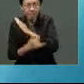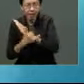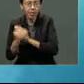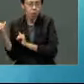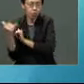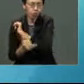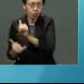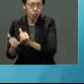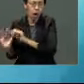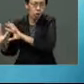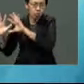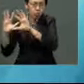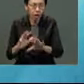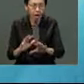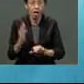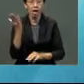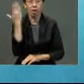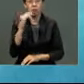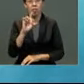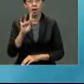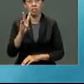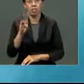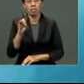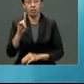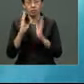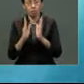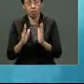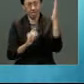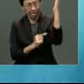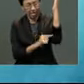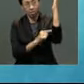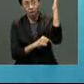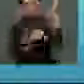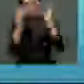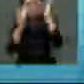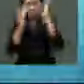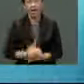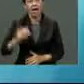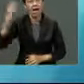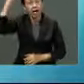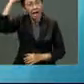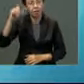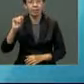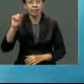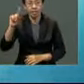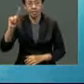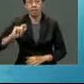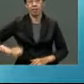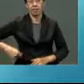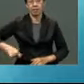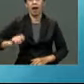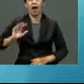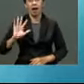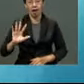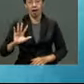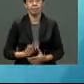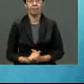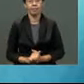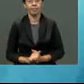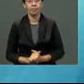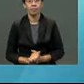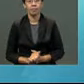เมื่อวานนี้กลับมา171คนนะครับทางผ่านทางมาเลลาว21และกัมพูชาอีก5นะครับก็นำเรียนว่าผม